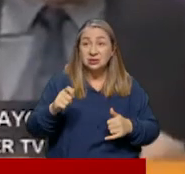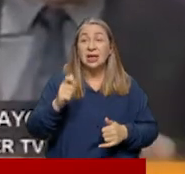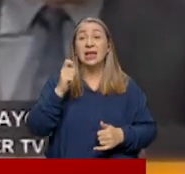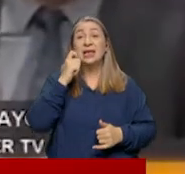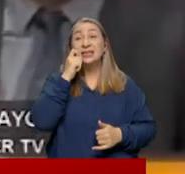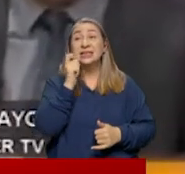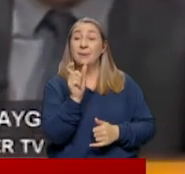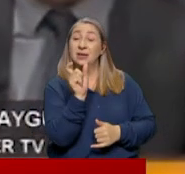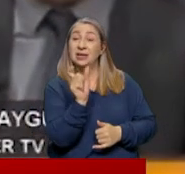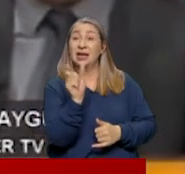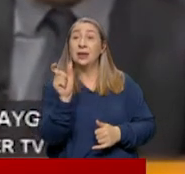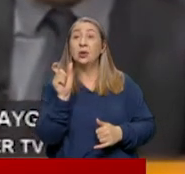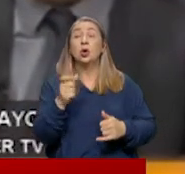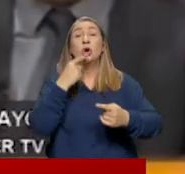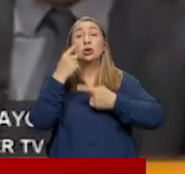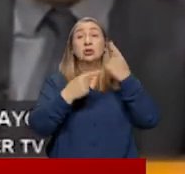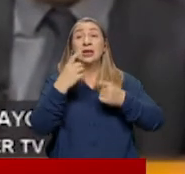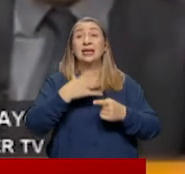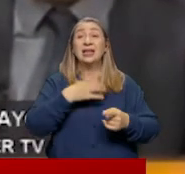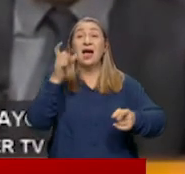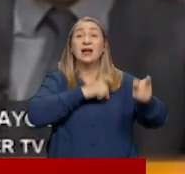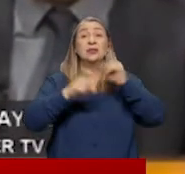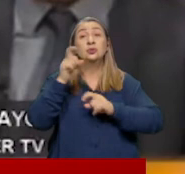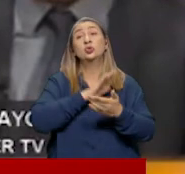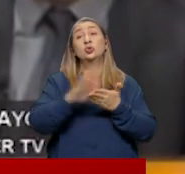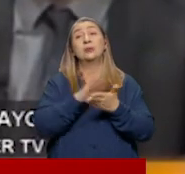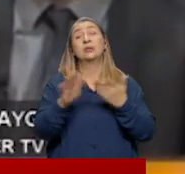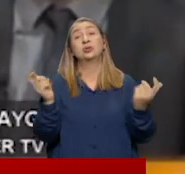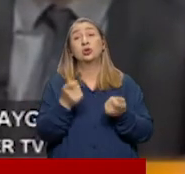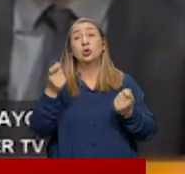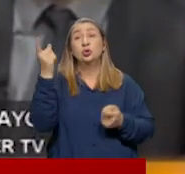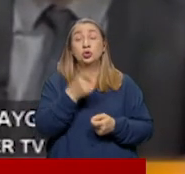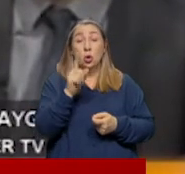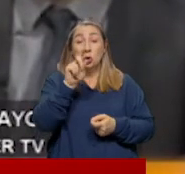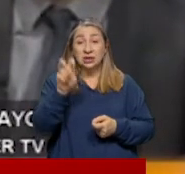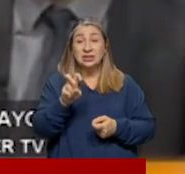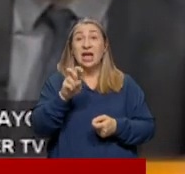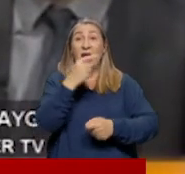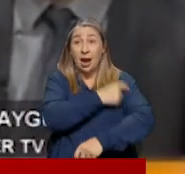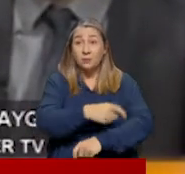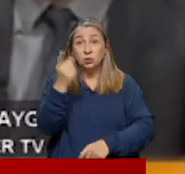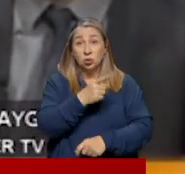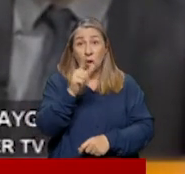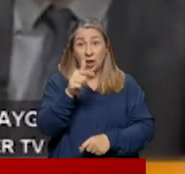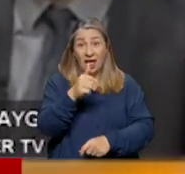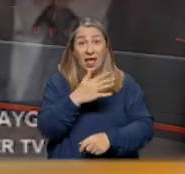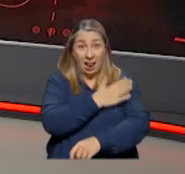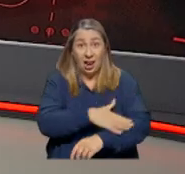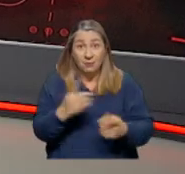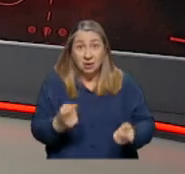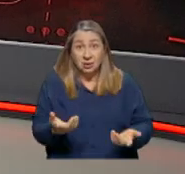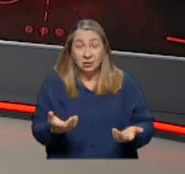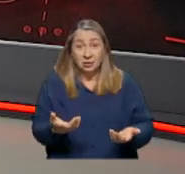İslami terimleri kullanarak kendi hatasını düzeltmeye çalışır yüzde on sekiz Harran'da yüzde 16 helal